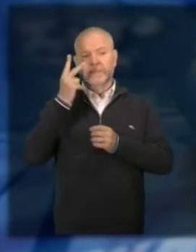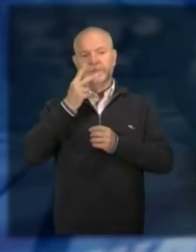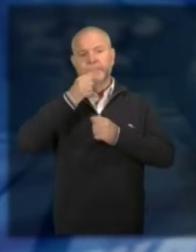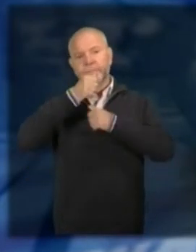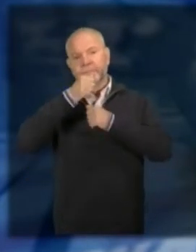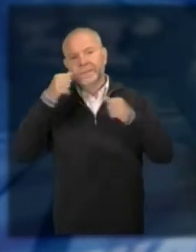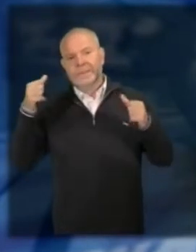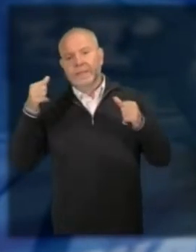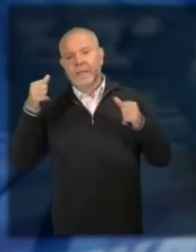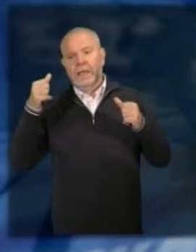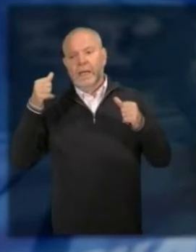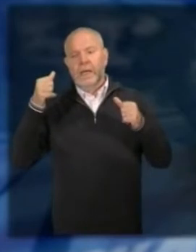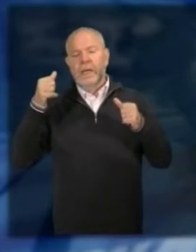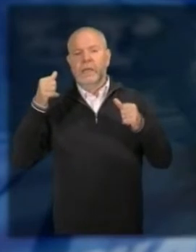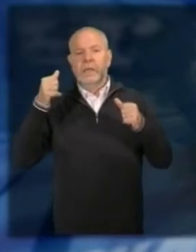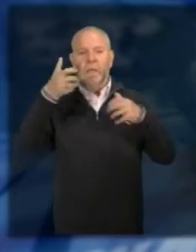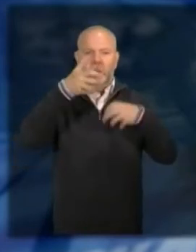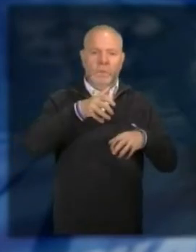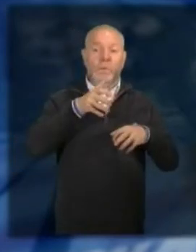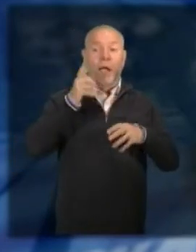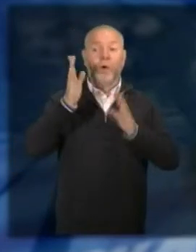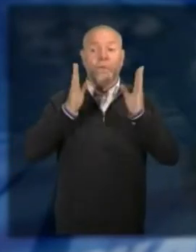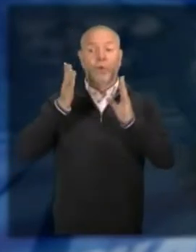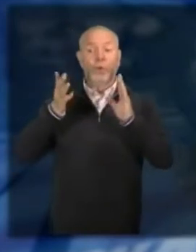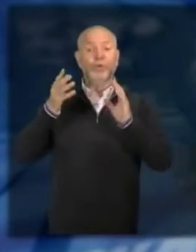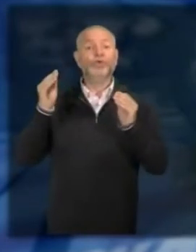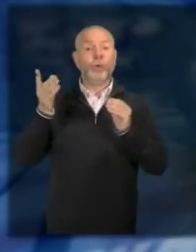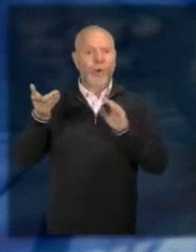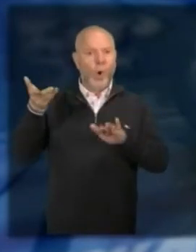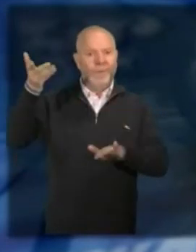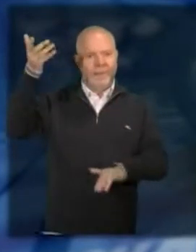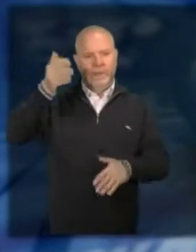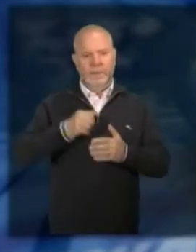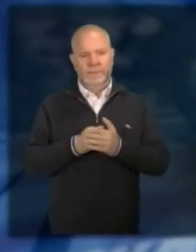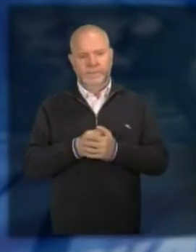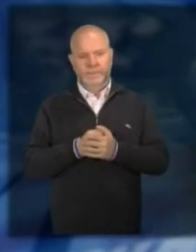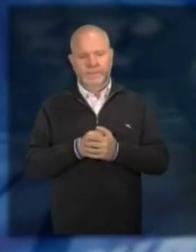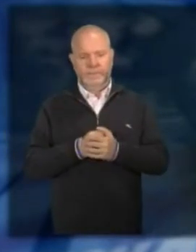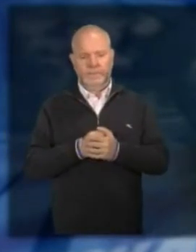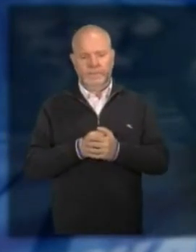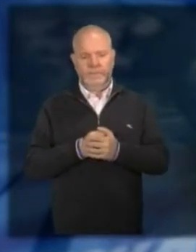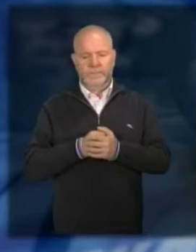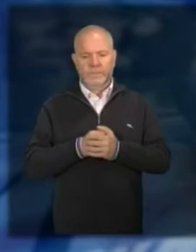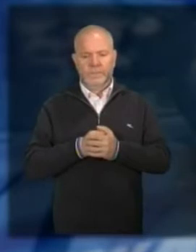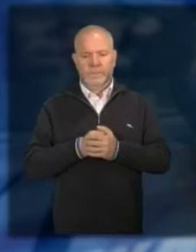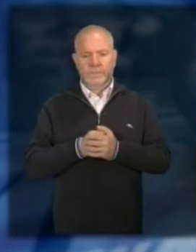ma tra i giovani aumentano. Lavoriamo con la nostra presenza di notte nei contesti